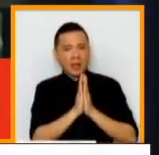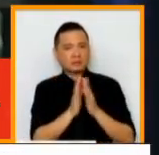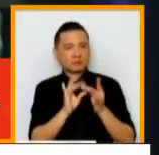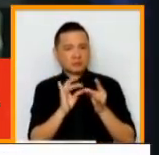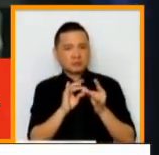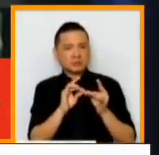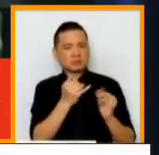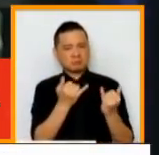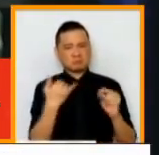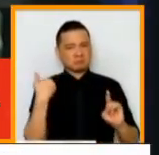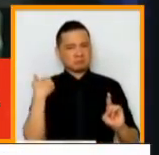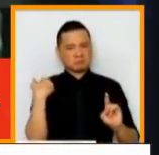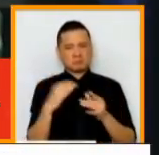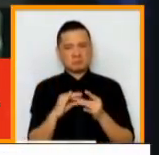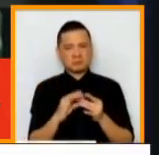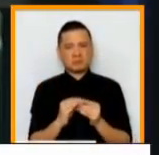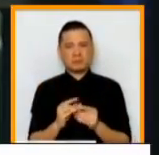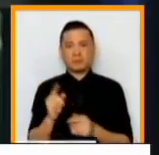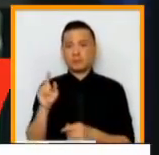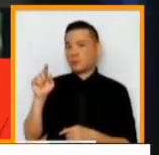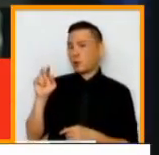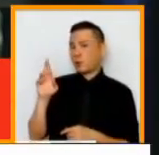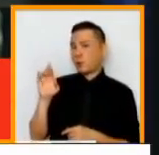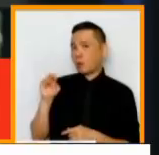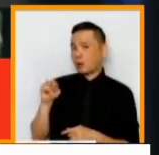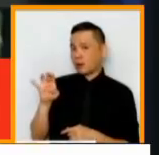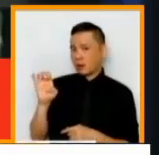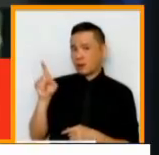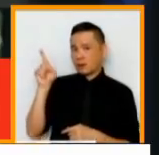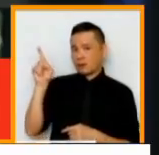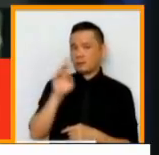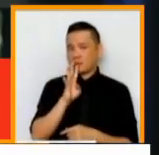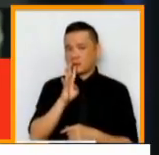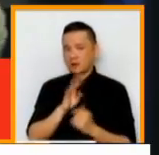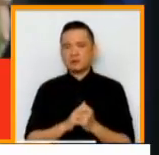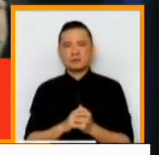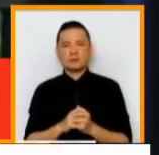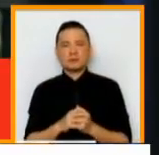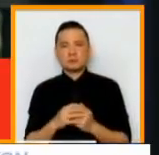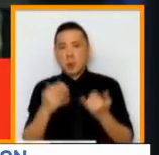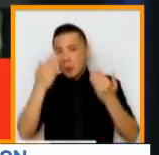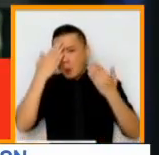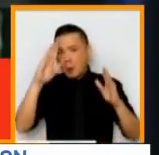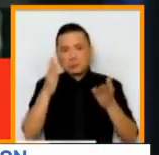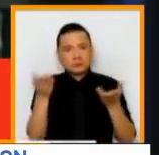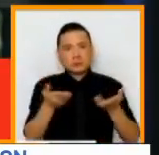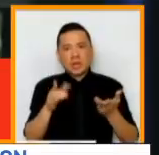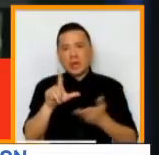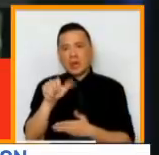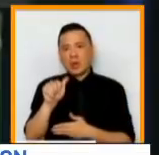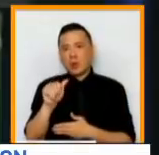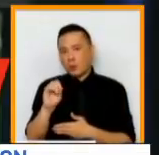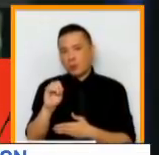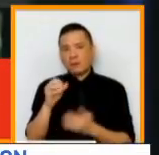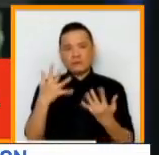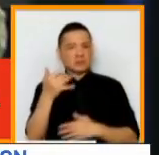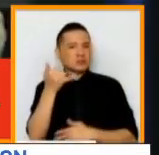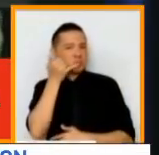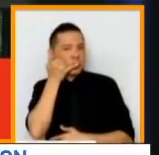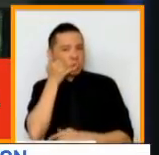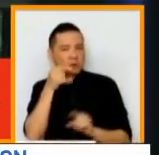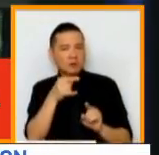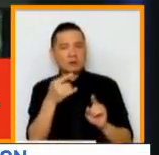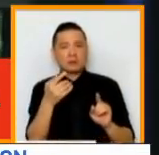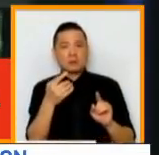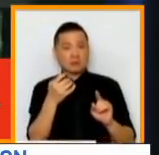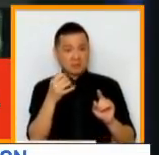siya pero nakausap ko po siya sa telepono at mukha namang wala pong indikasyon na wala po siya sa bansa. But of course